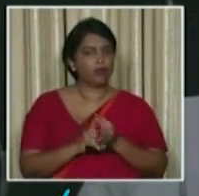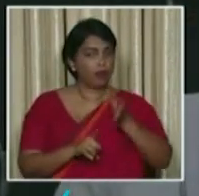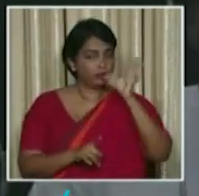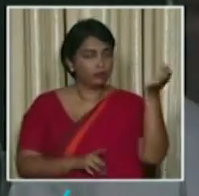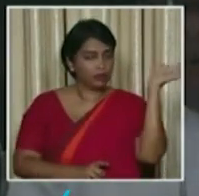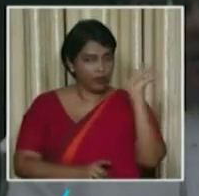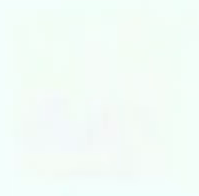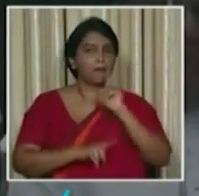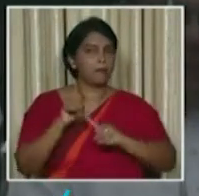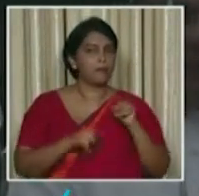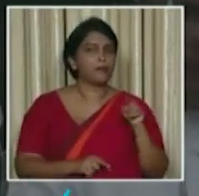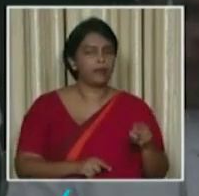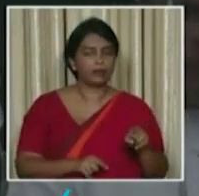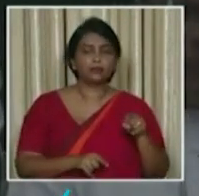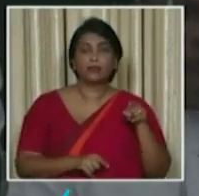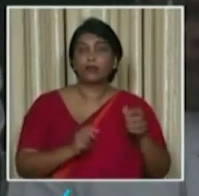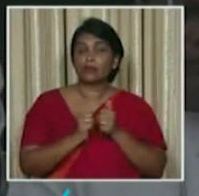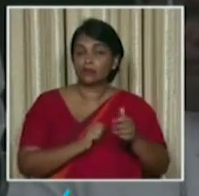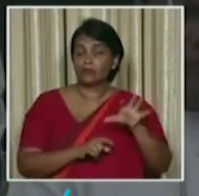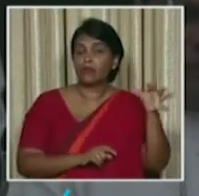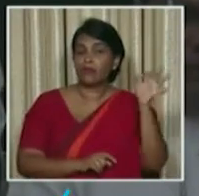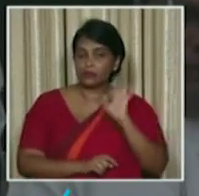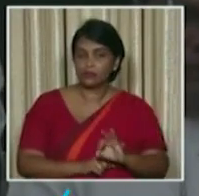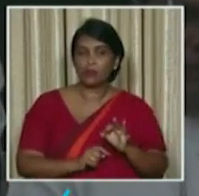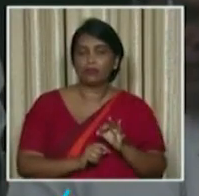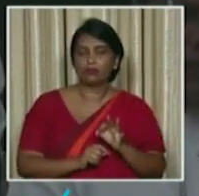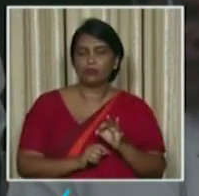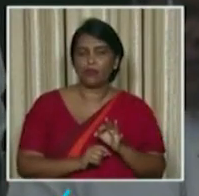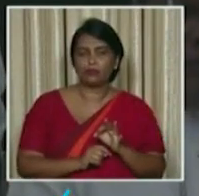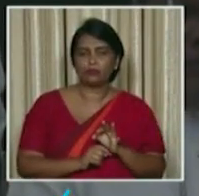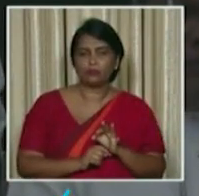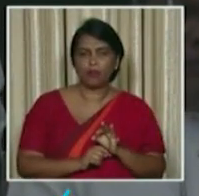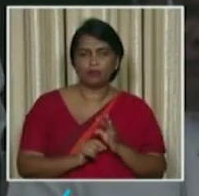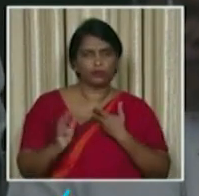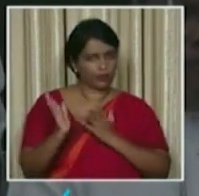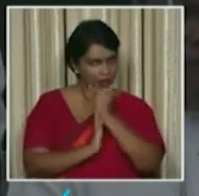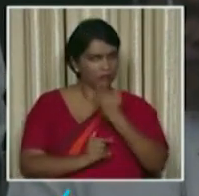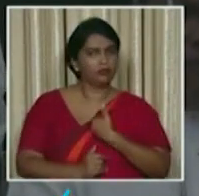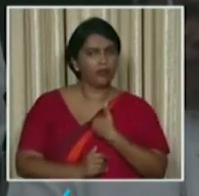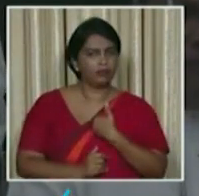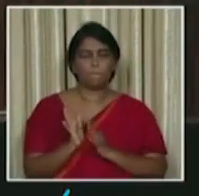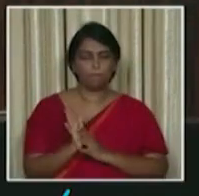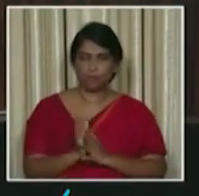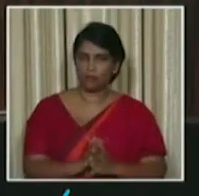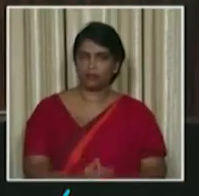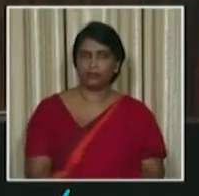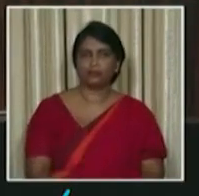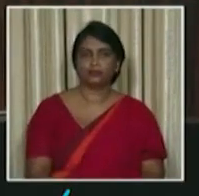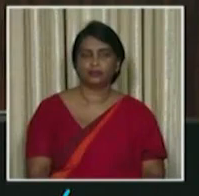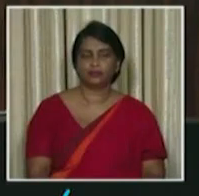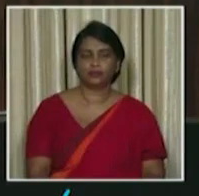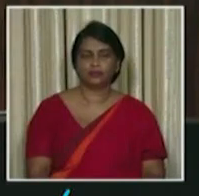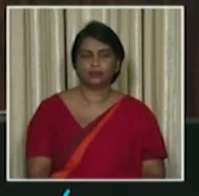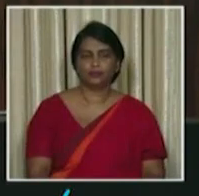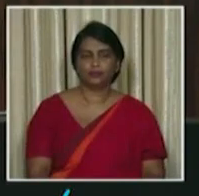කරන්නේ පාර්ලිමේන්තුවෙන්. නමුත් ඒක පත් කරන්න ඒක දැන් විවාදයට පාදුන කාරණා. වර ප්‍රසාද ගරු කතානායක බුජවතාතුමනි ප්‍රසාද ප්‍රශ්නේ ඉඳ